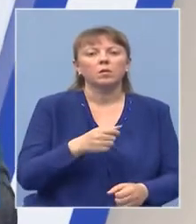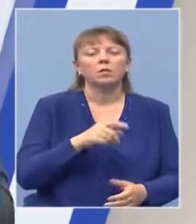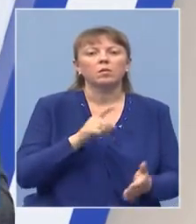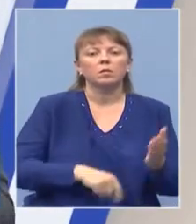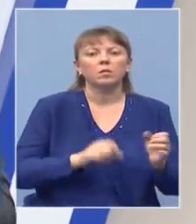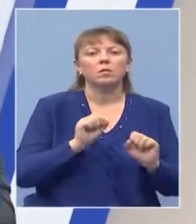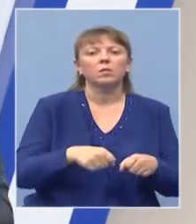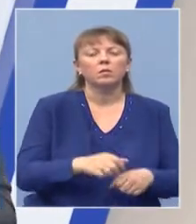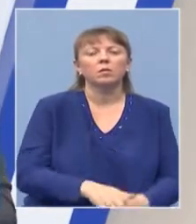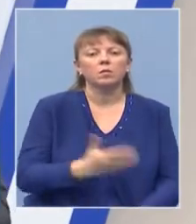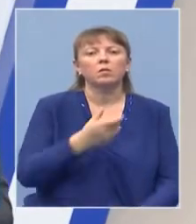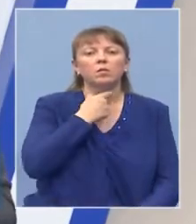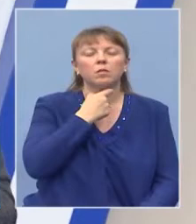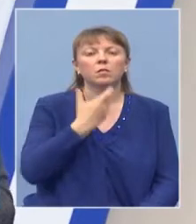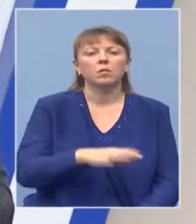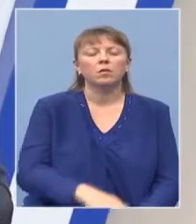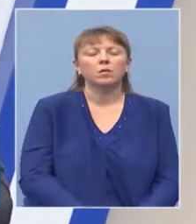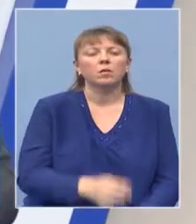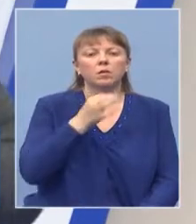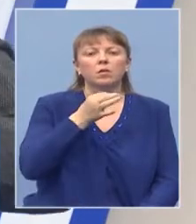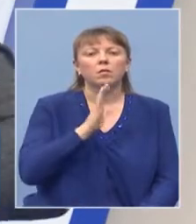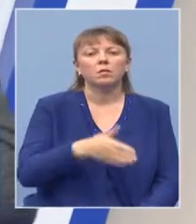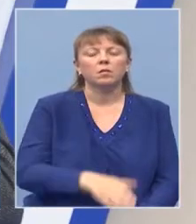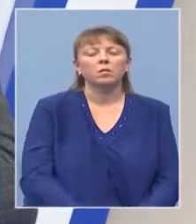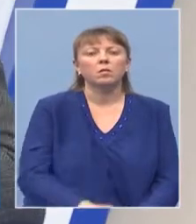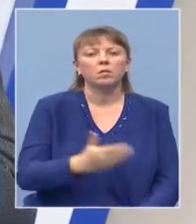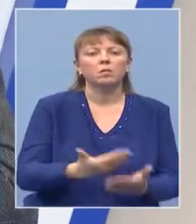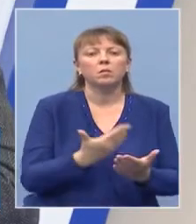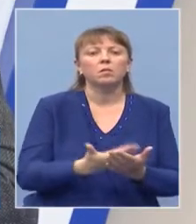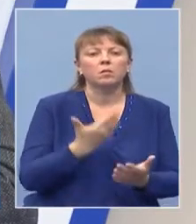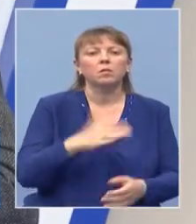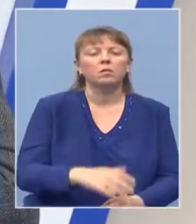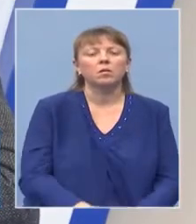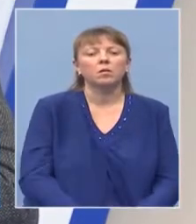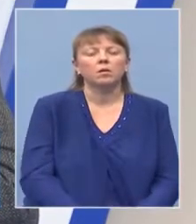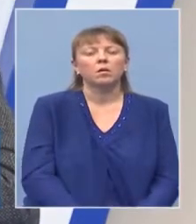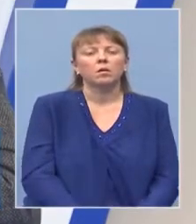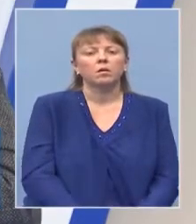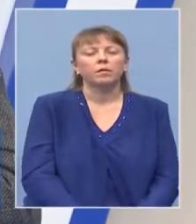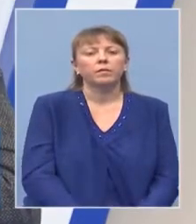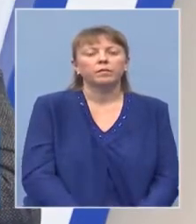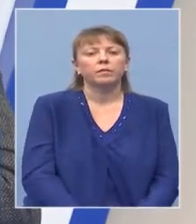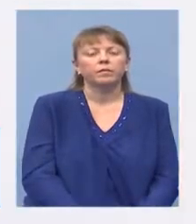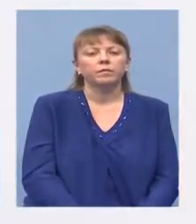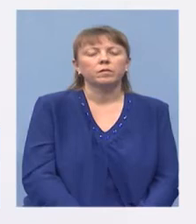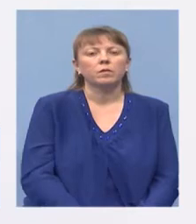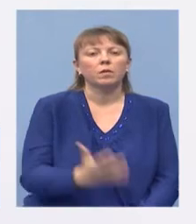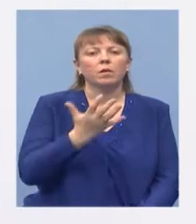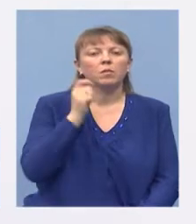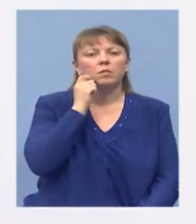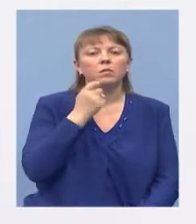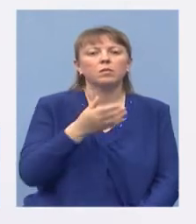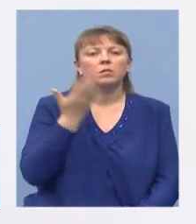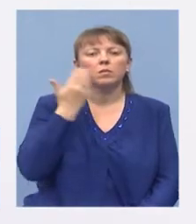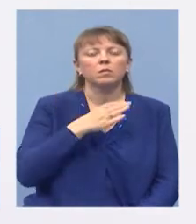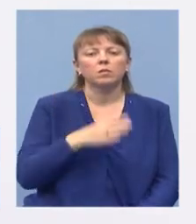доверять вот тому голосу, который вам будет отвечать и сообщать информацию? У нас колл-центр создан 5 лет назад.